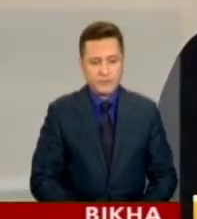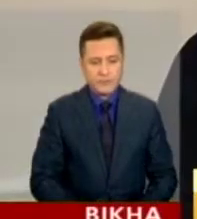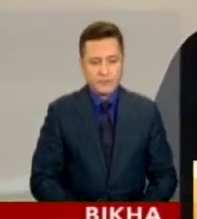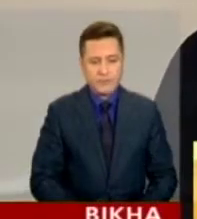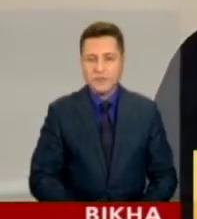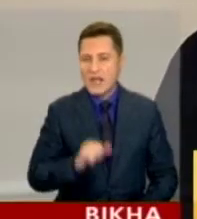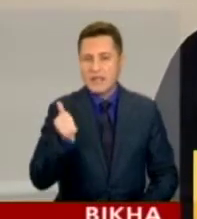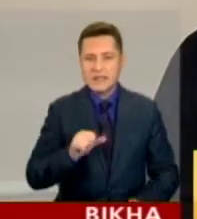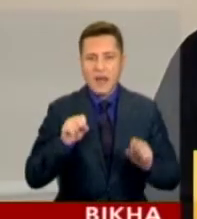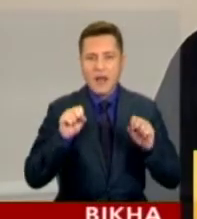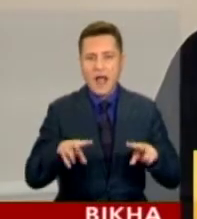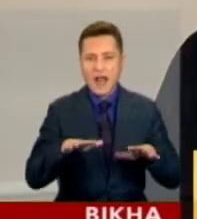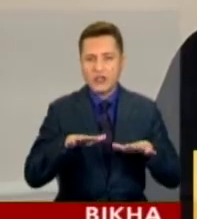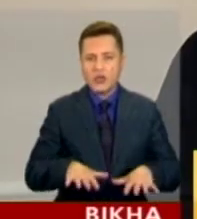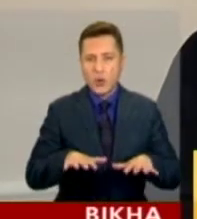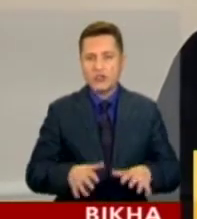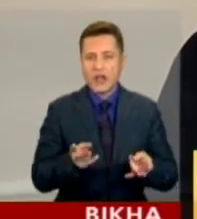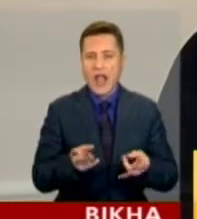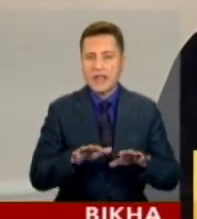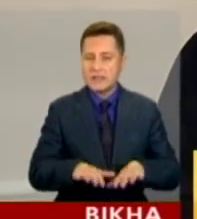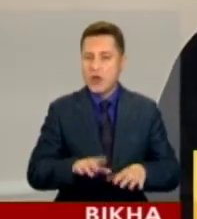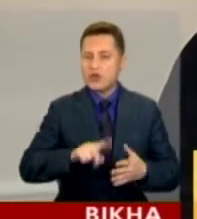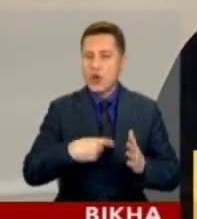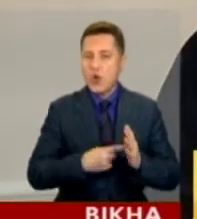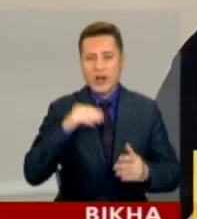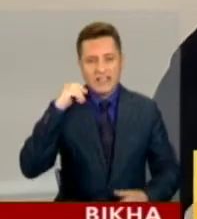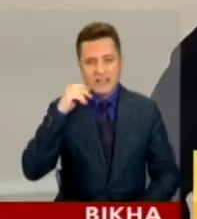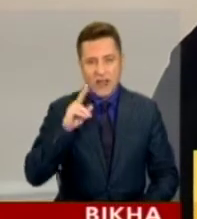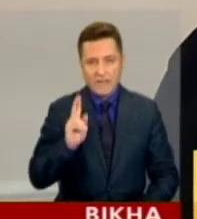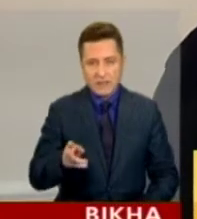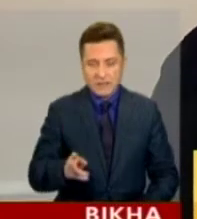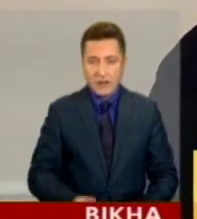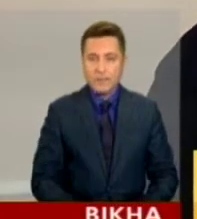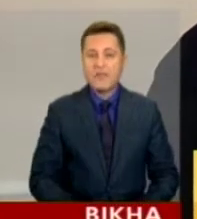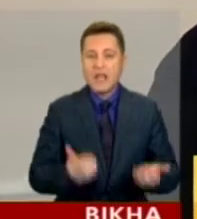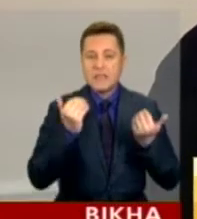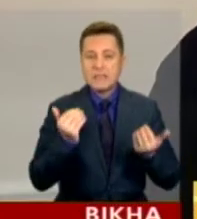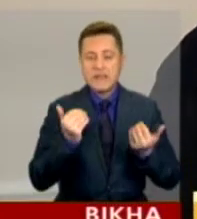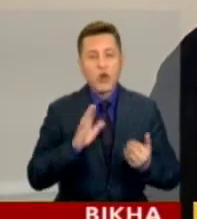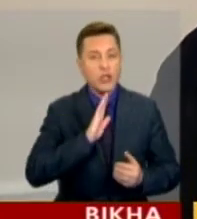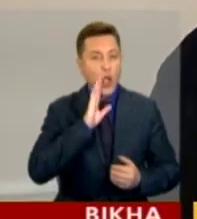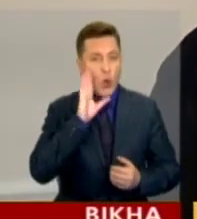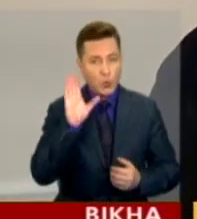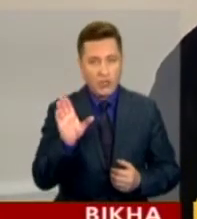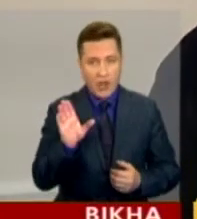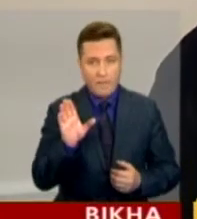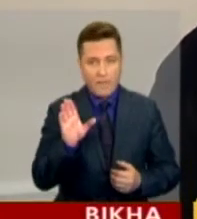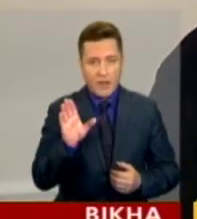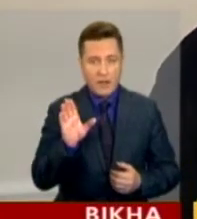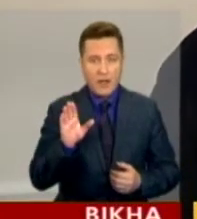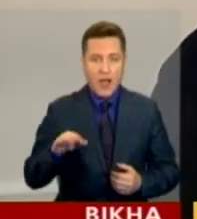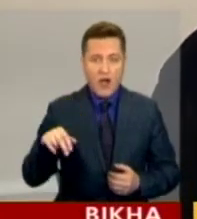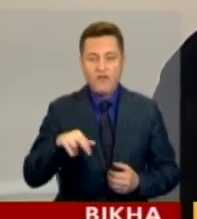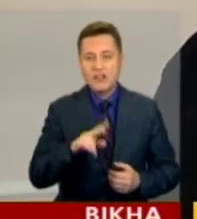Самой гарячей точкой остается город Славянск. Сьогодні утром вийшли